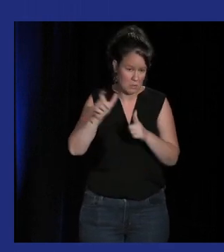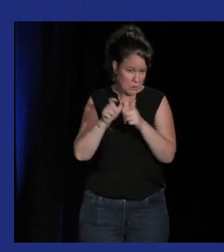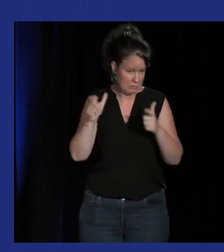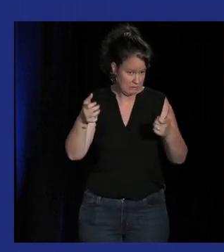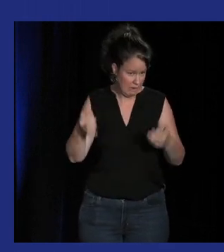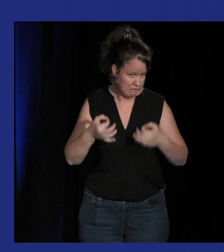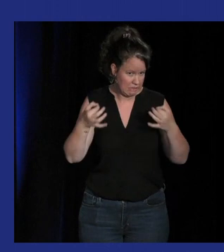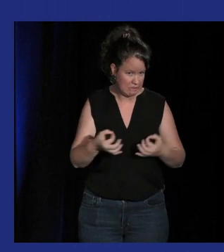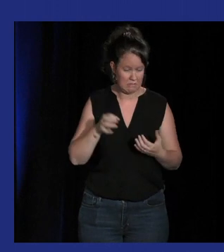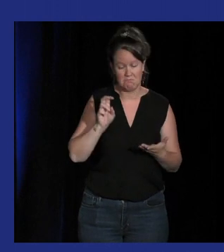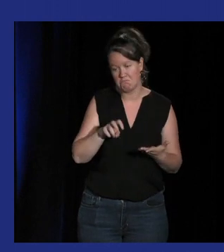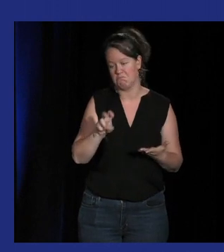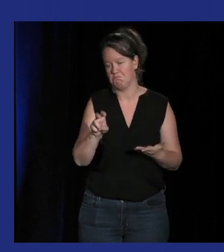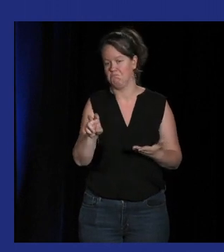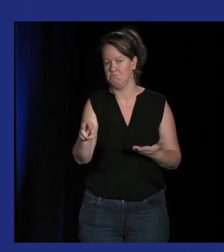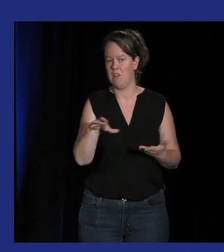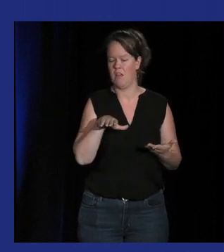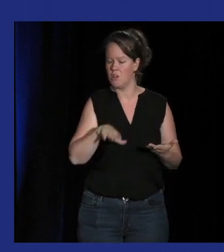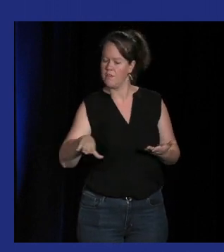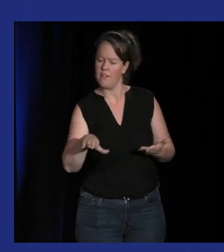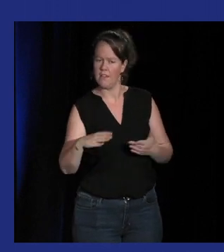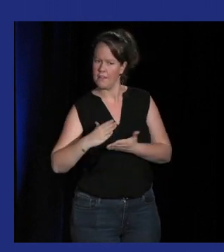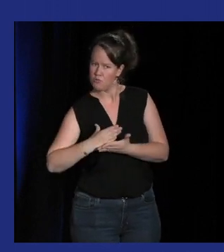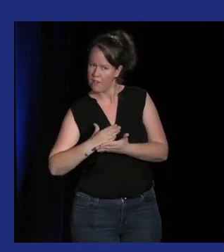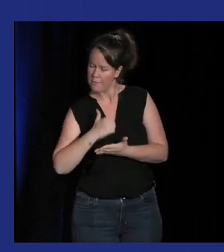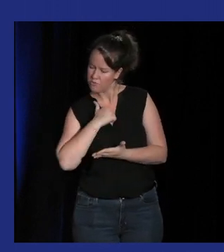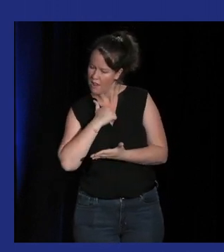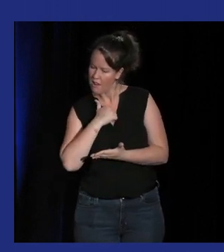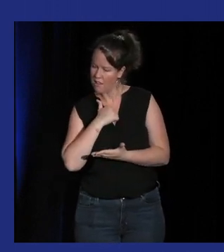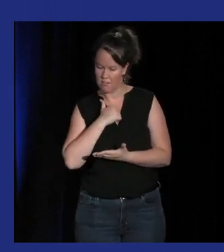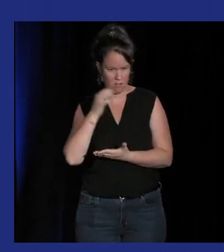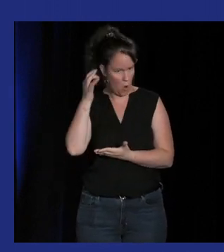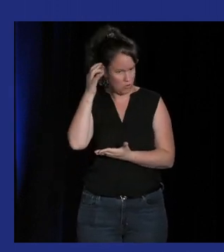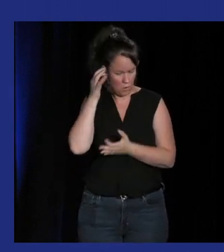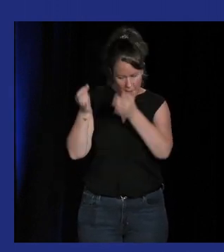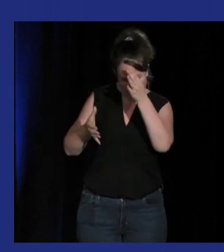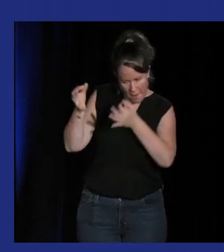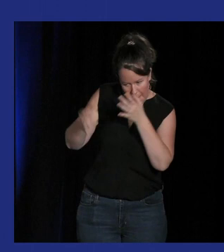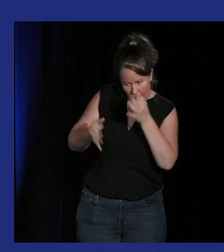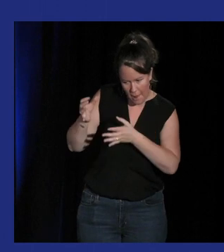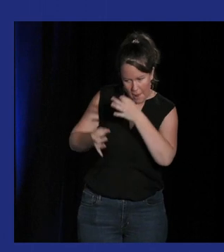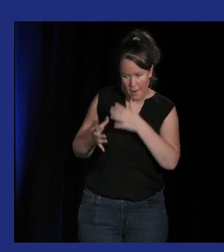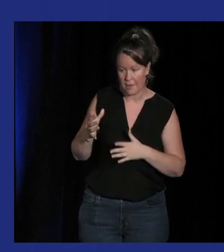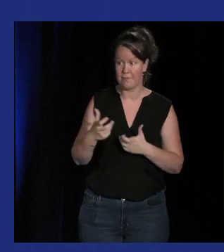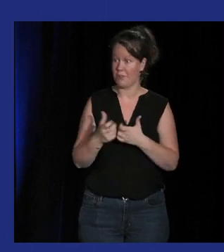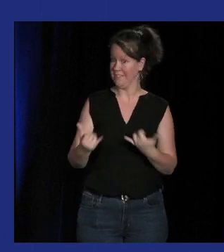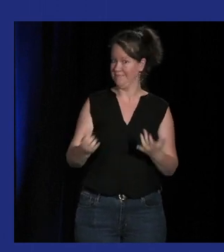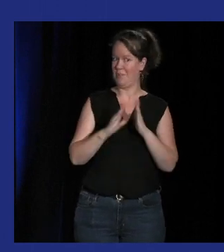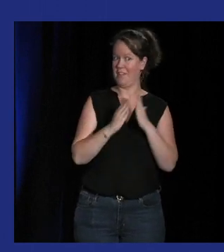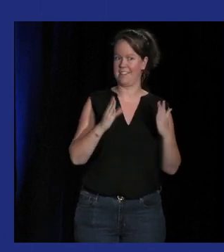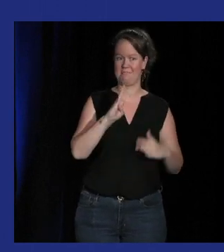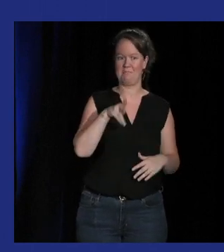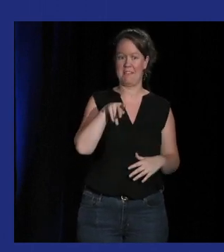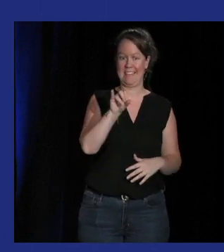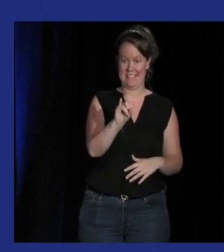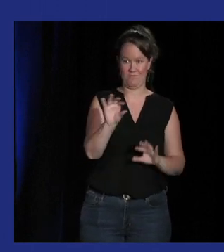j'essaie de m'intéresser à faire des petits projets perso autour de l'audio j'ai trouvé des bouquins d'ailleurs notamment à la BPI je me souviens j'avais trouvé des